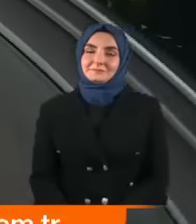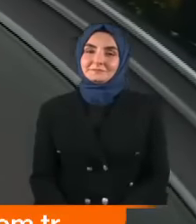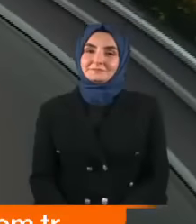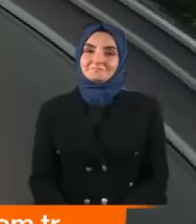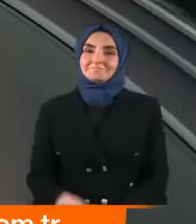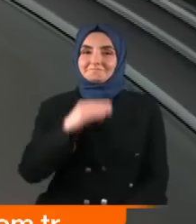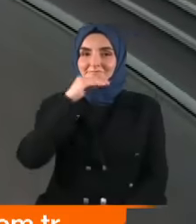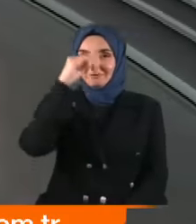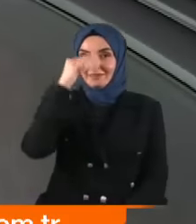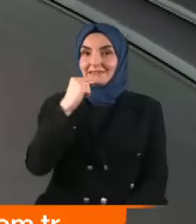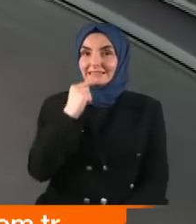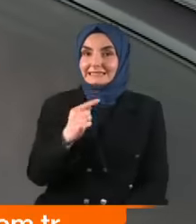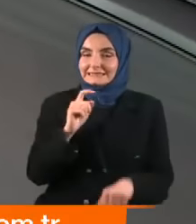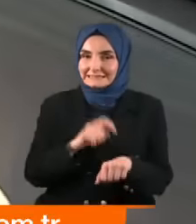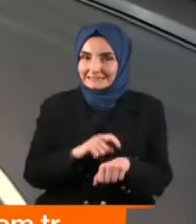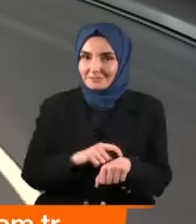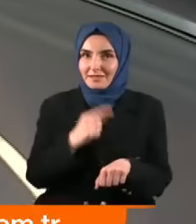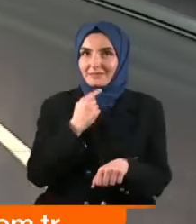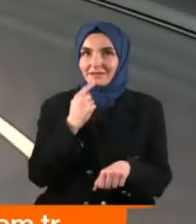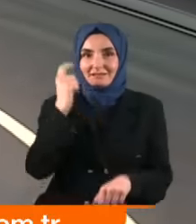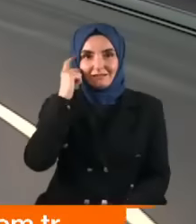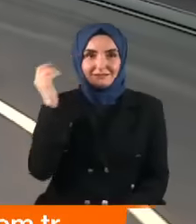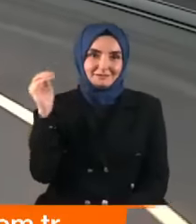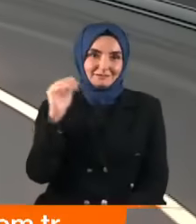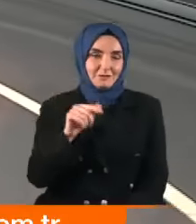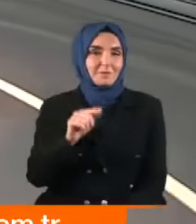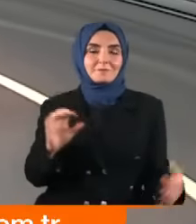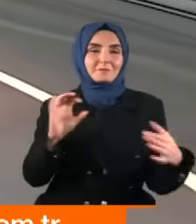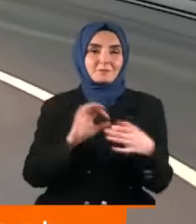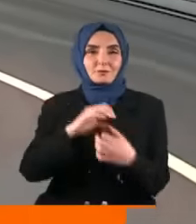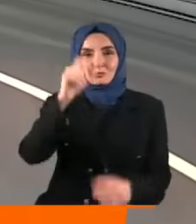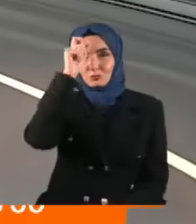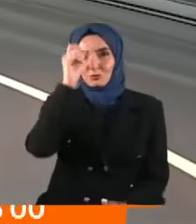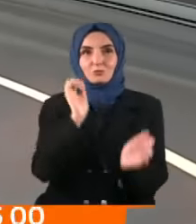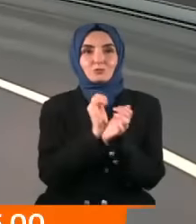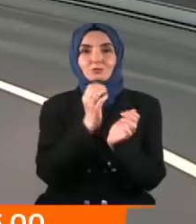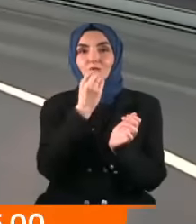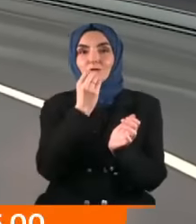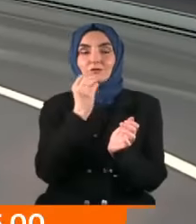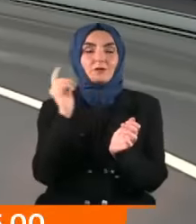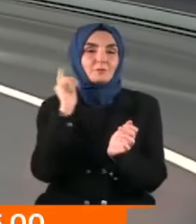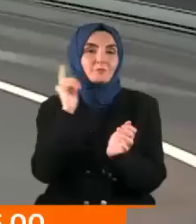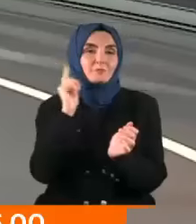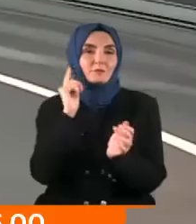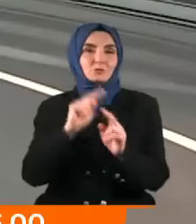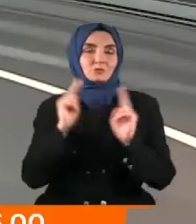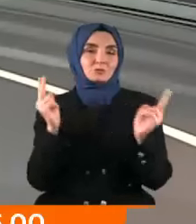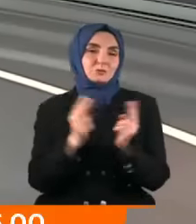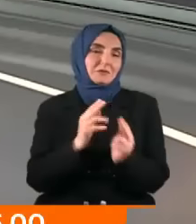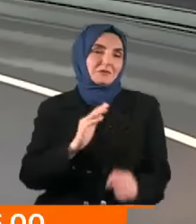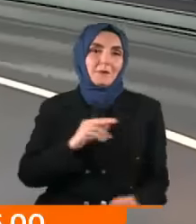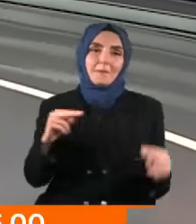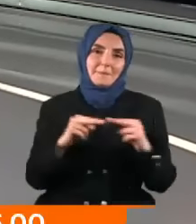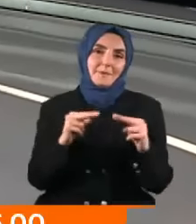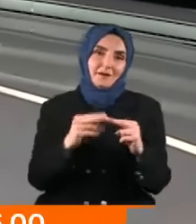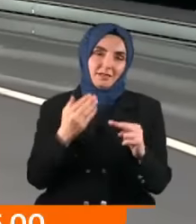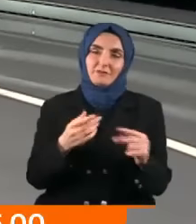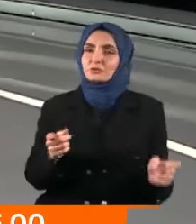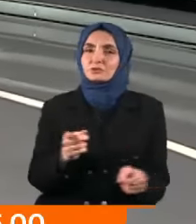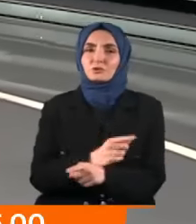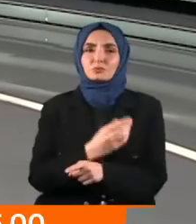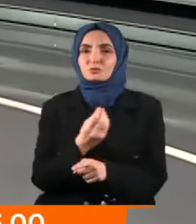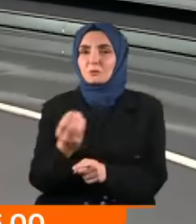Tabii bayram deyince tatlı, tatlı deyince de Türk mutfağının ünlü sınırları aşan vazgeçilmez lezzeti baklava geliyor akla. Çeşidi bol, fiyatı